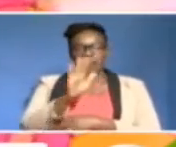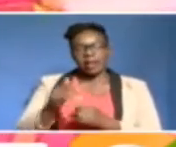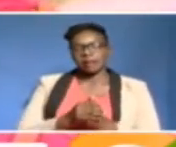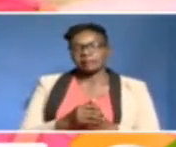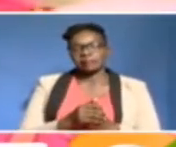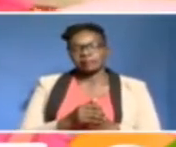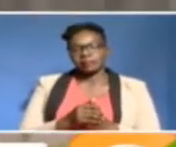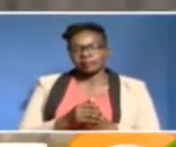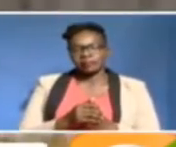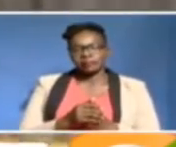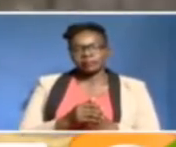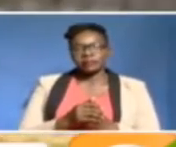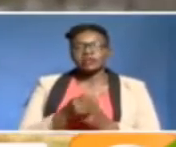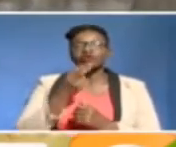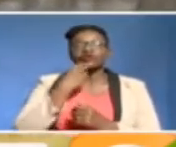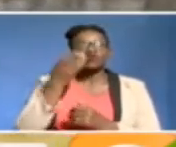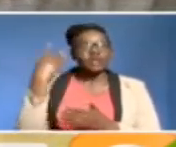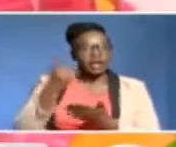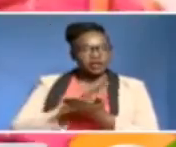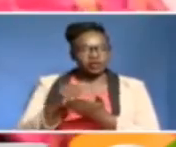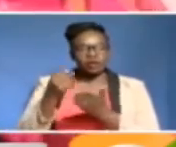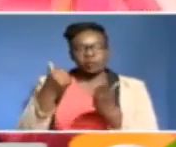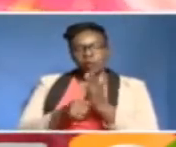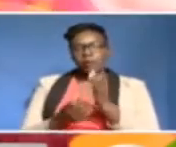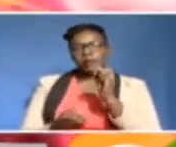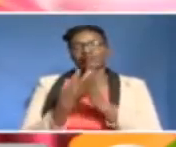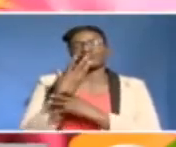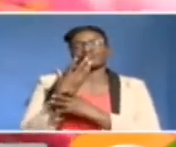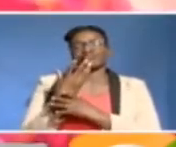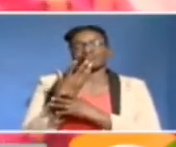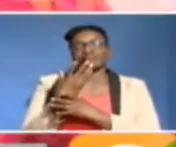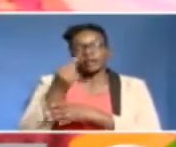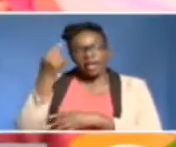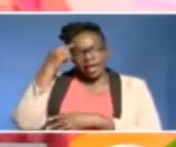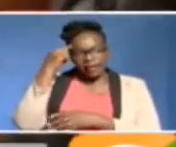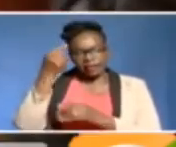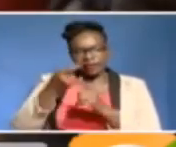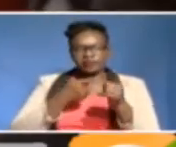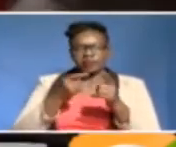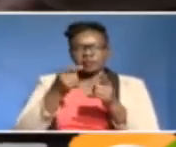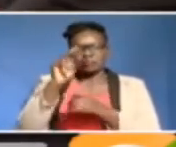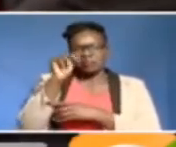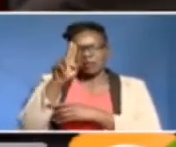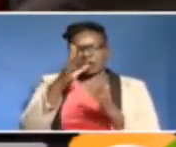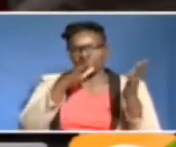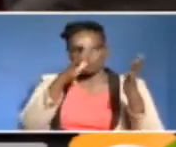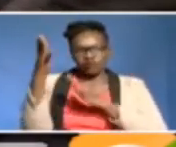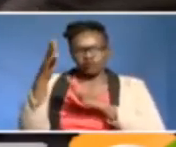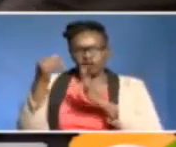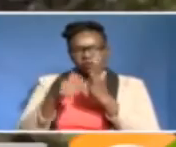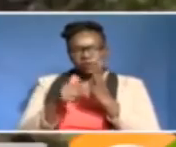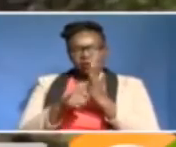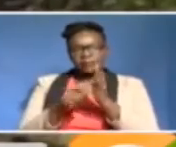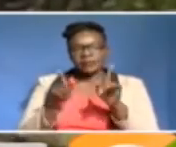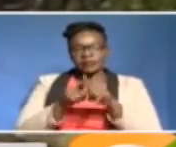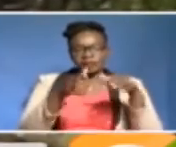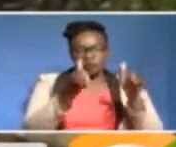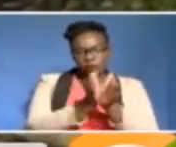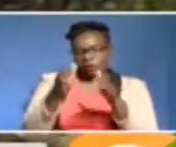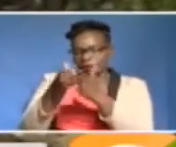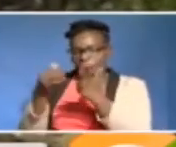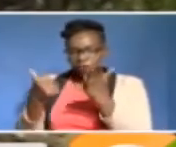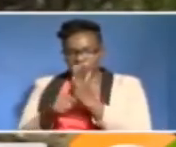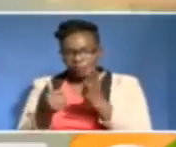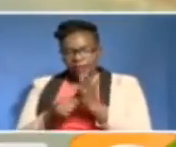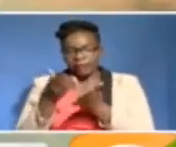Jumanne iliyopita. Ni kama imechochelewa na hii maneno ya msitu ya Mau. Vita vya kijamii vikiripotiwa kupata kasi kando ya